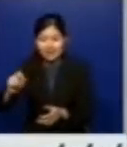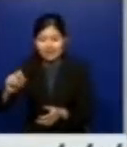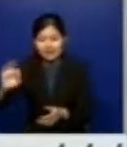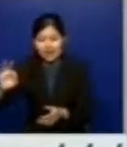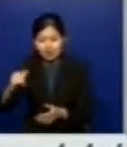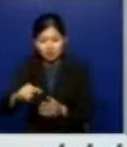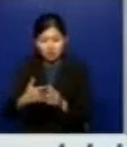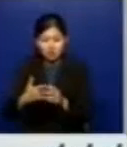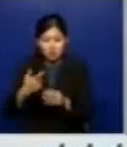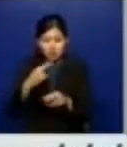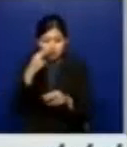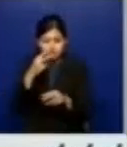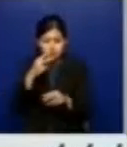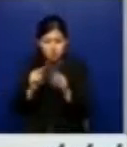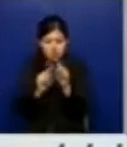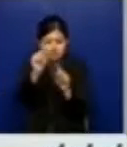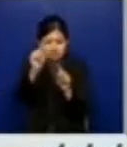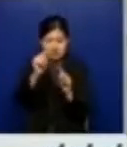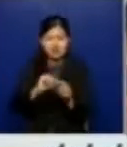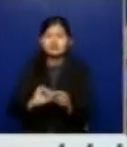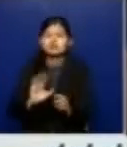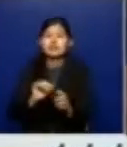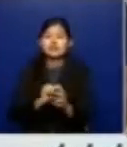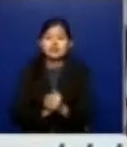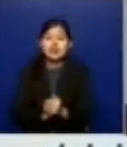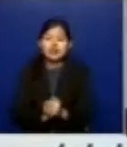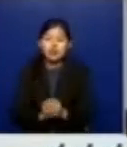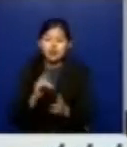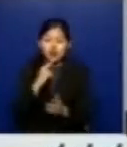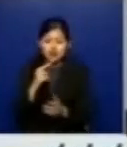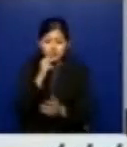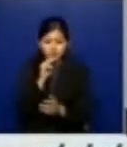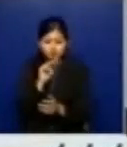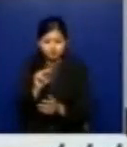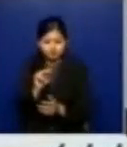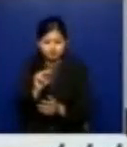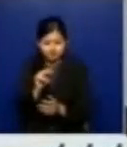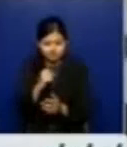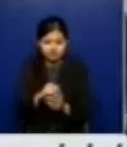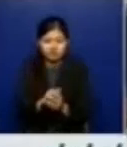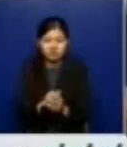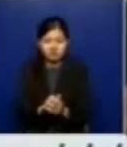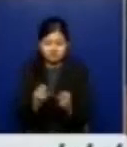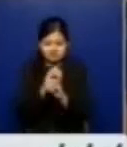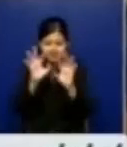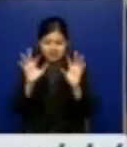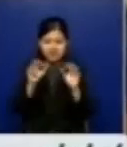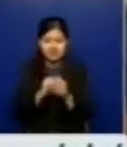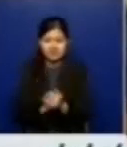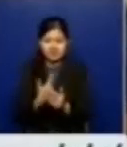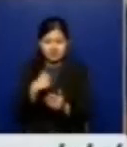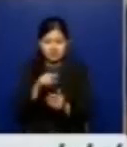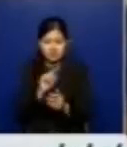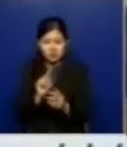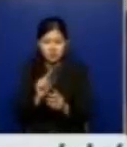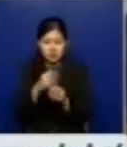อะไรเงี้ยล็อกสเปคกันซึ่งเวลาเราเรียก TOR มาดูเนี่ยเห็นชัดเจน นะครับอันนี้อยากเรียนว่าเป็นความรั่วไหลอีกประเภ